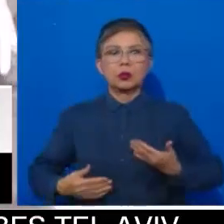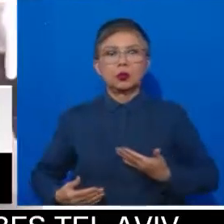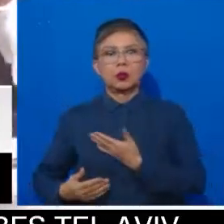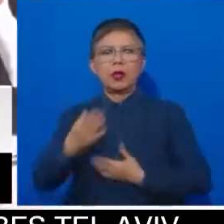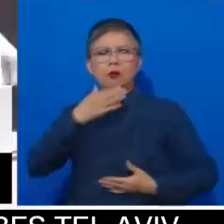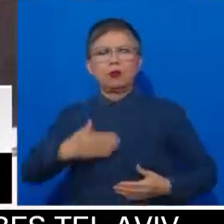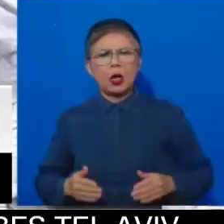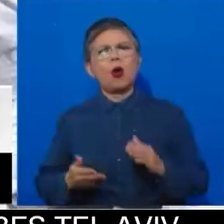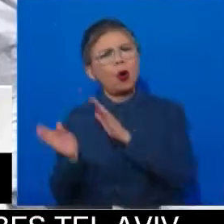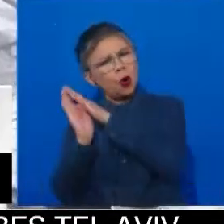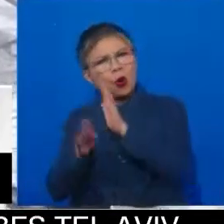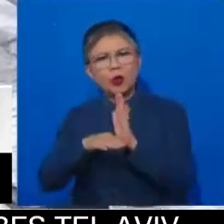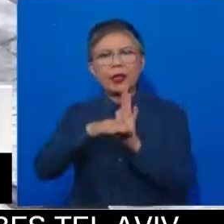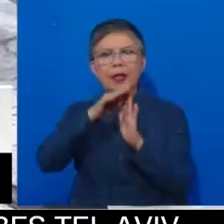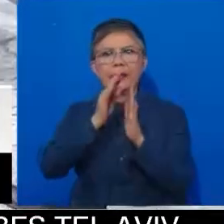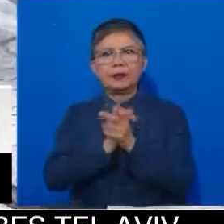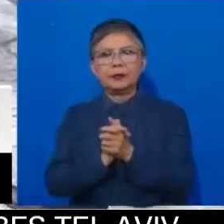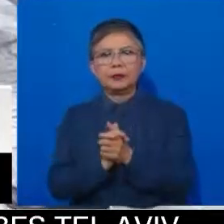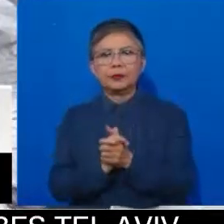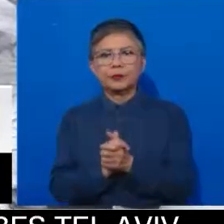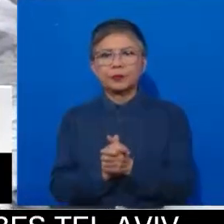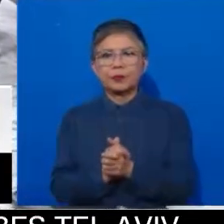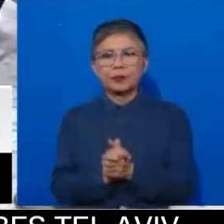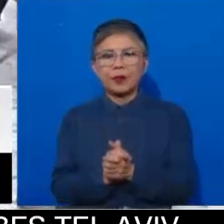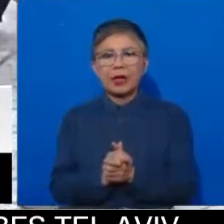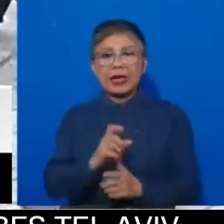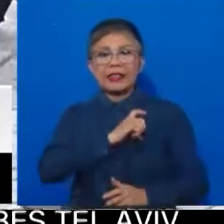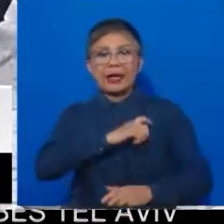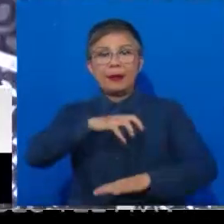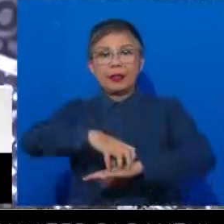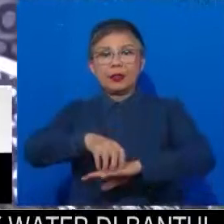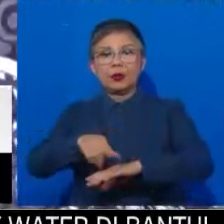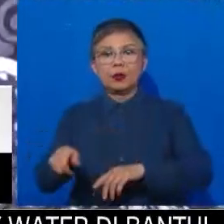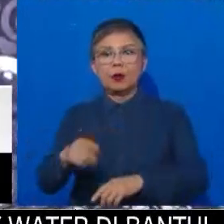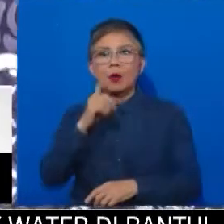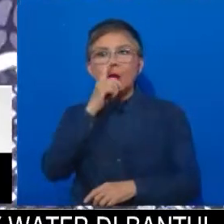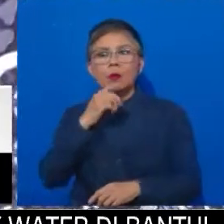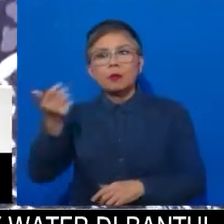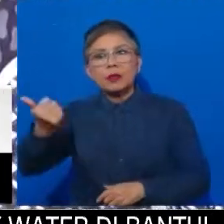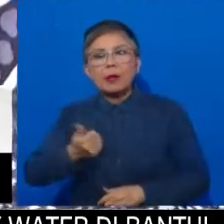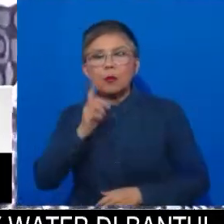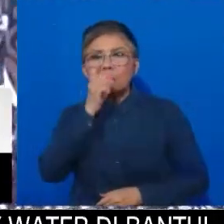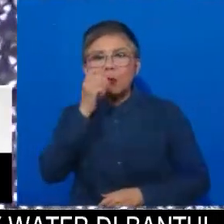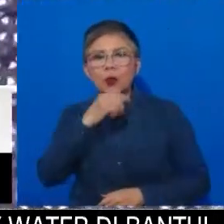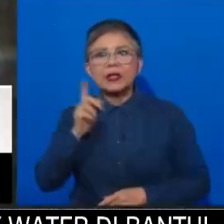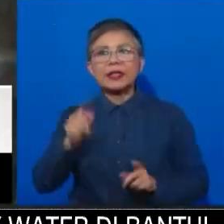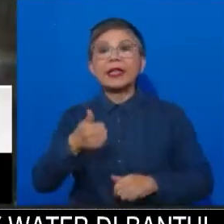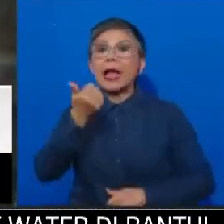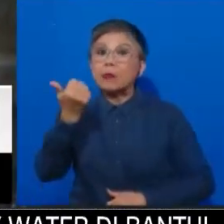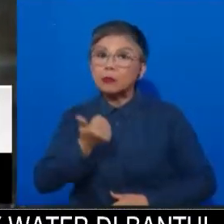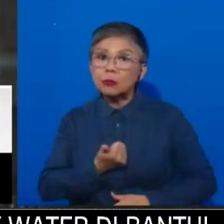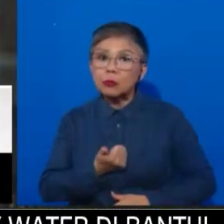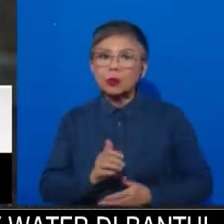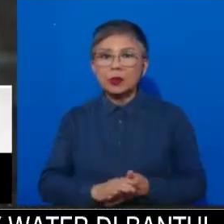merupakan pemilik hotel. Menurut Dwi Cahyanto, Camat Ngebel menyatakan bahwa pelaku berpura-pura menjadi tamu hotel.